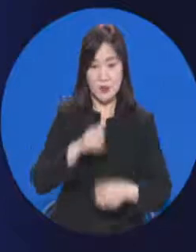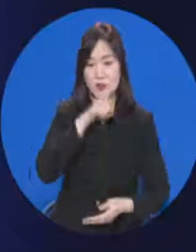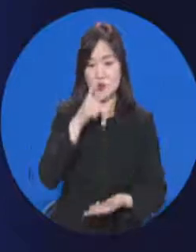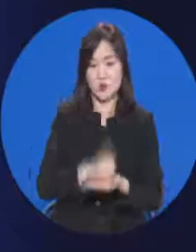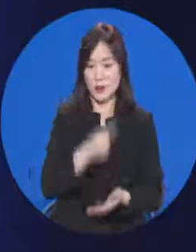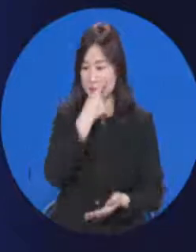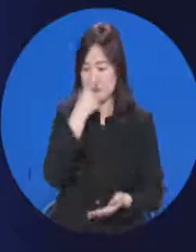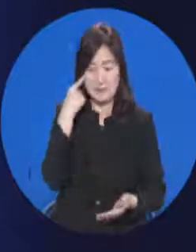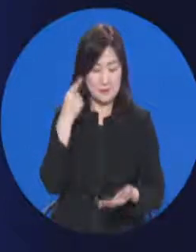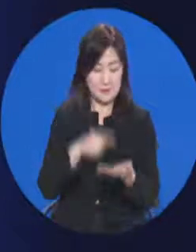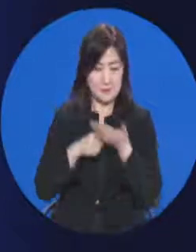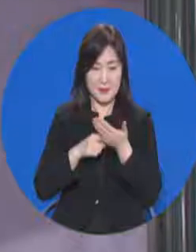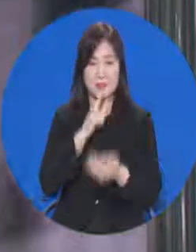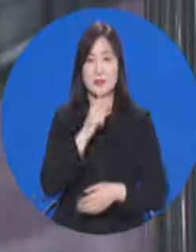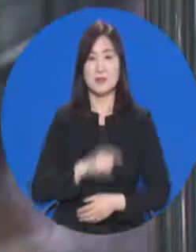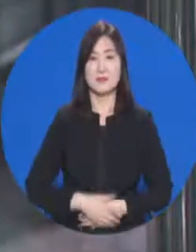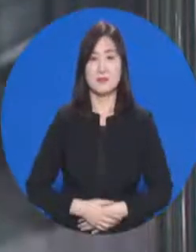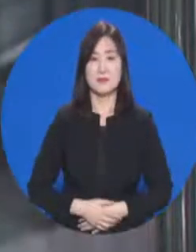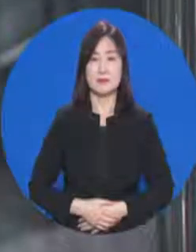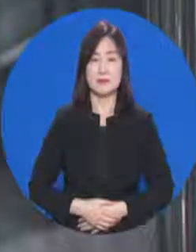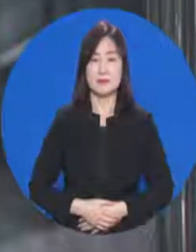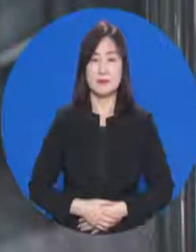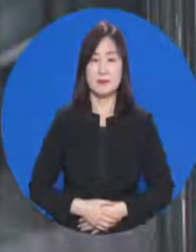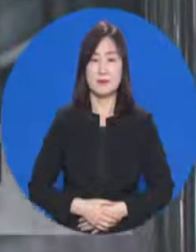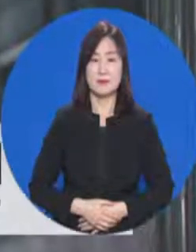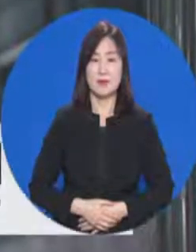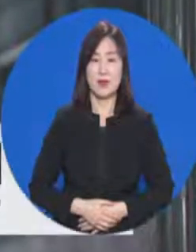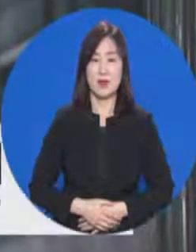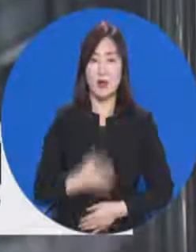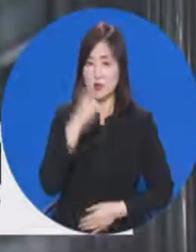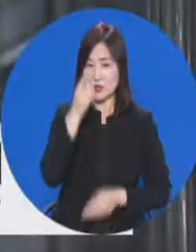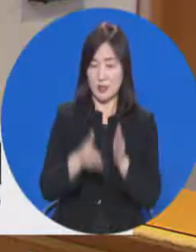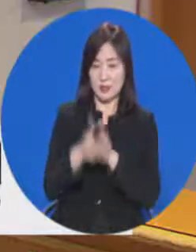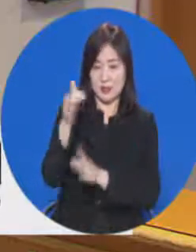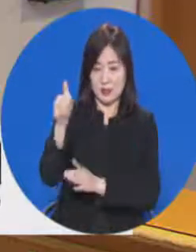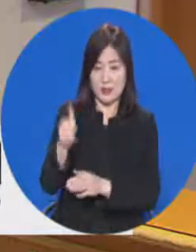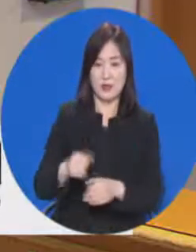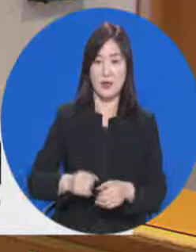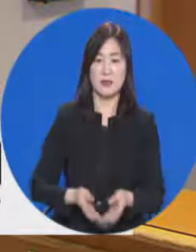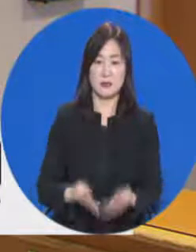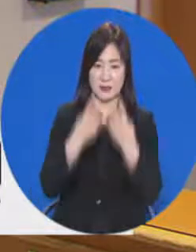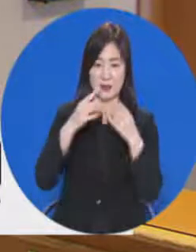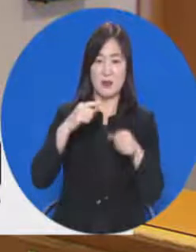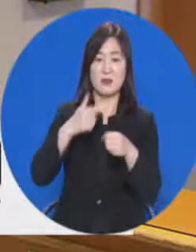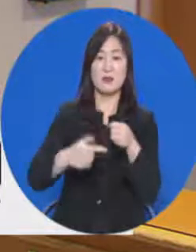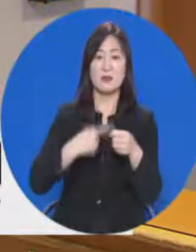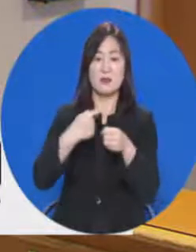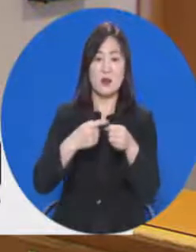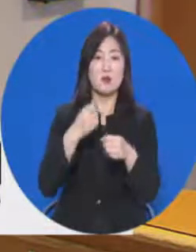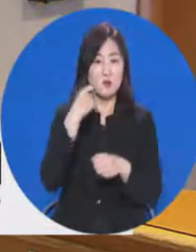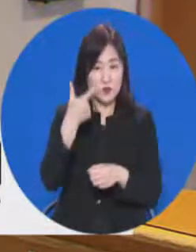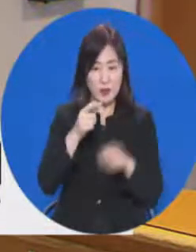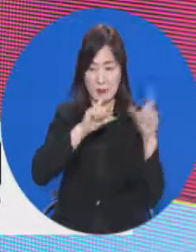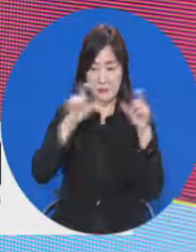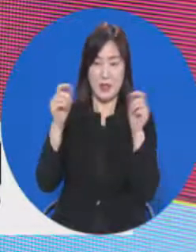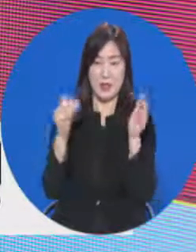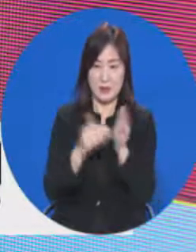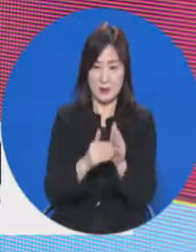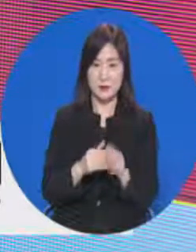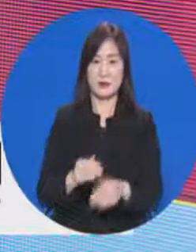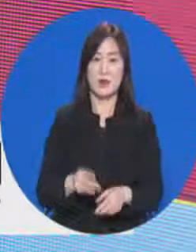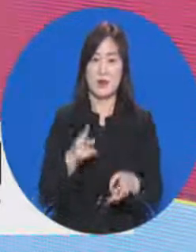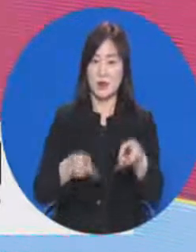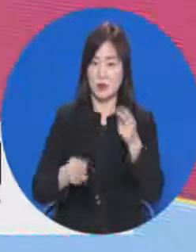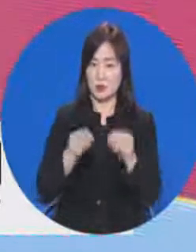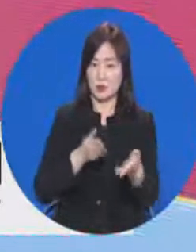입증된다고 해석했습니다. 그러면서 허석 순천시장에게는 징역 1년 6개월을, 함께 기소된 신문사